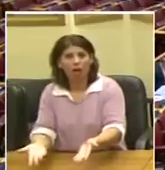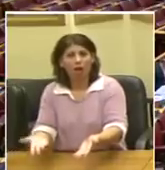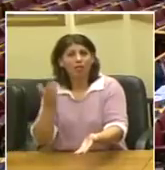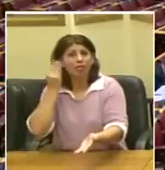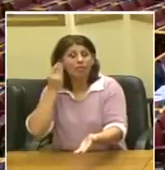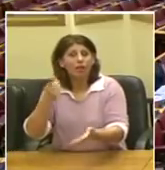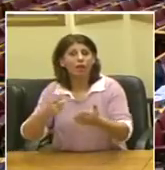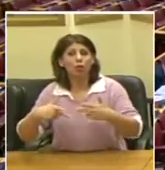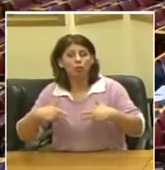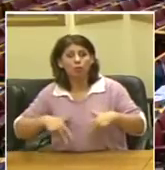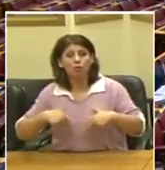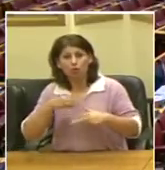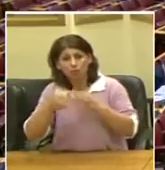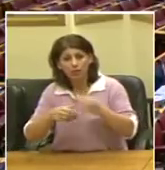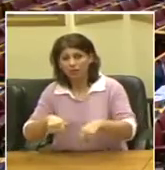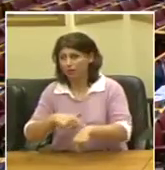Σας παρακαλώ.